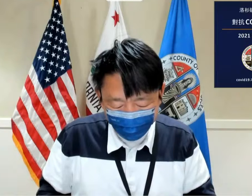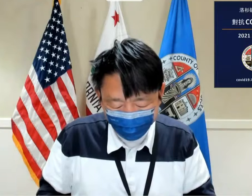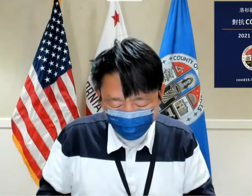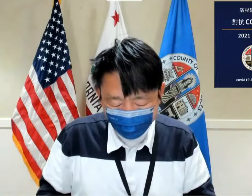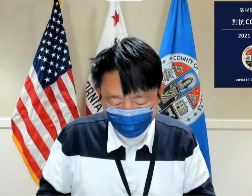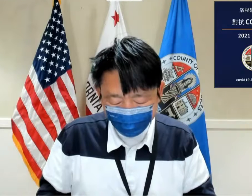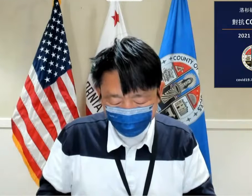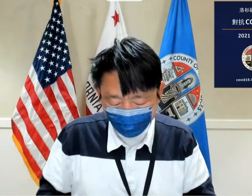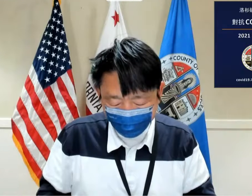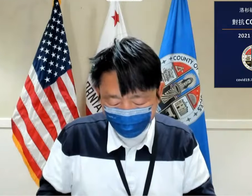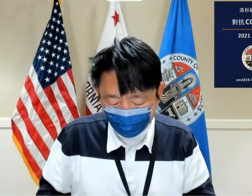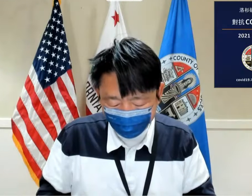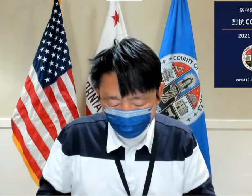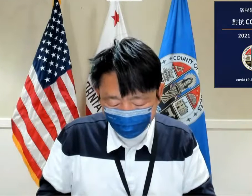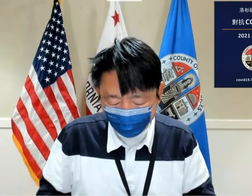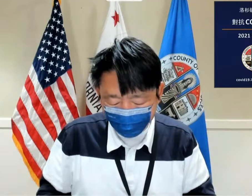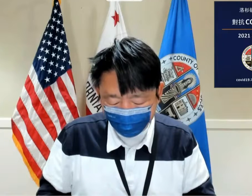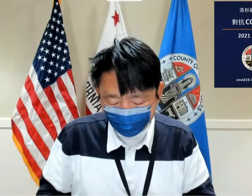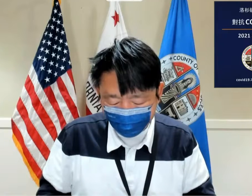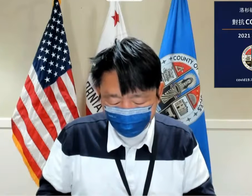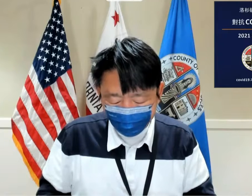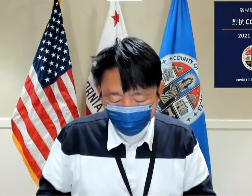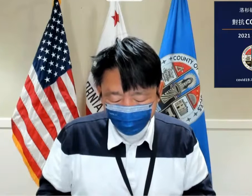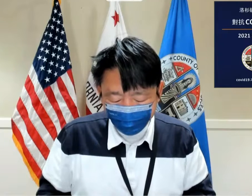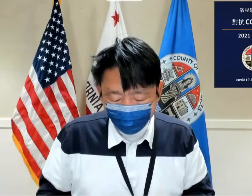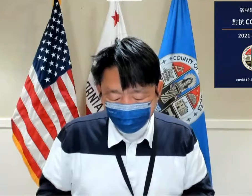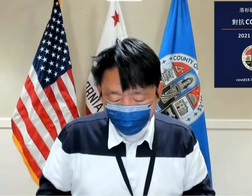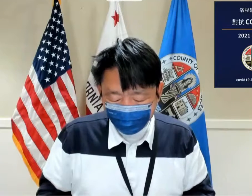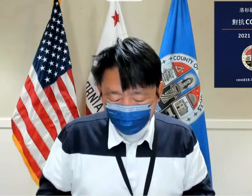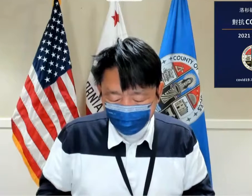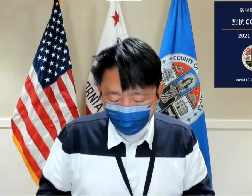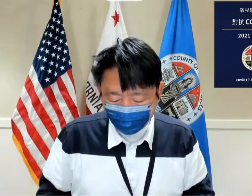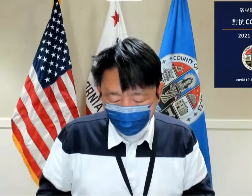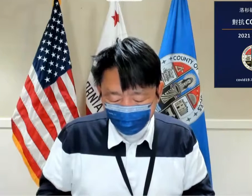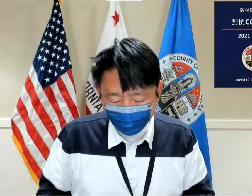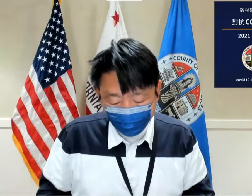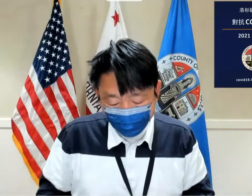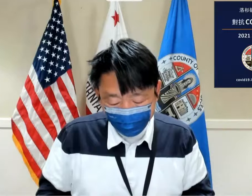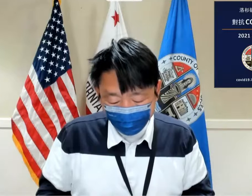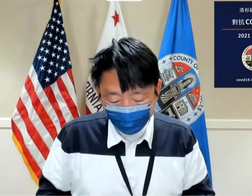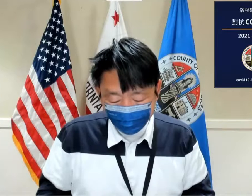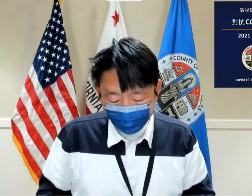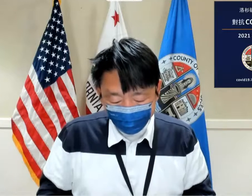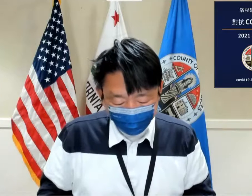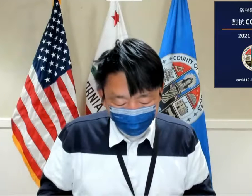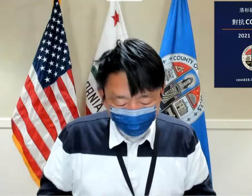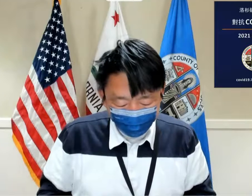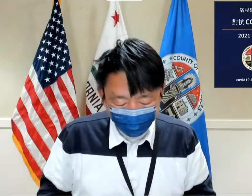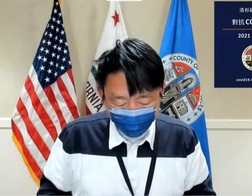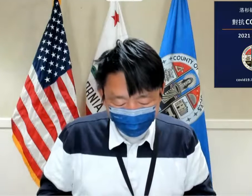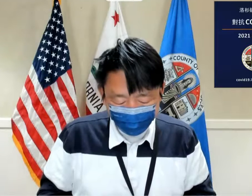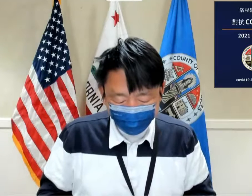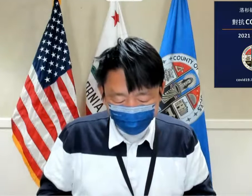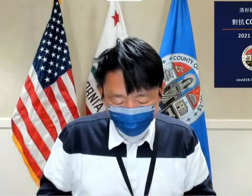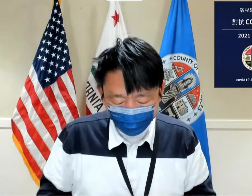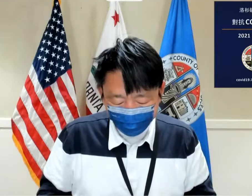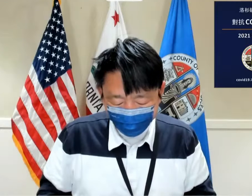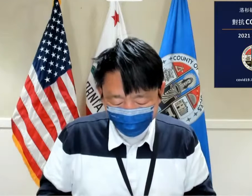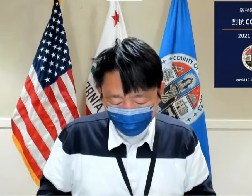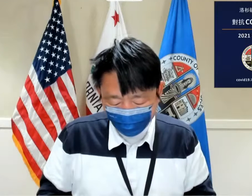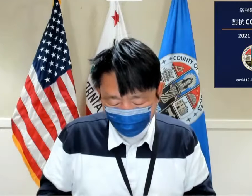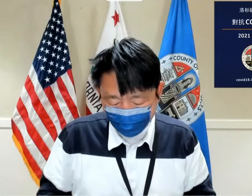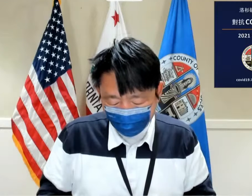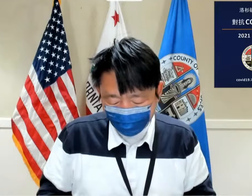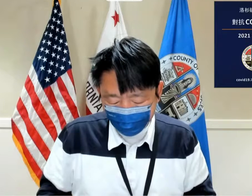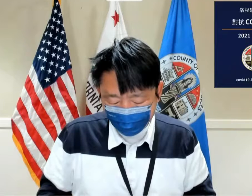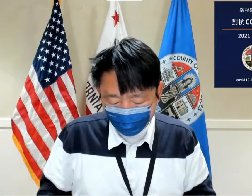格的防御措施而得到的结果。我希望在未来的时间，我们持续采取同